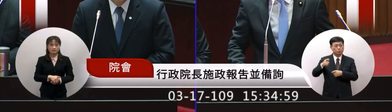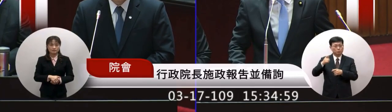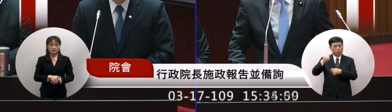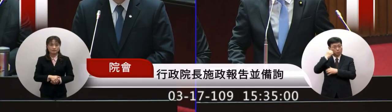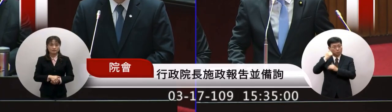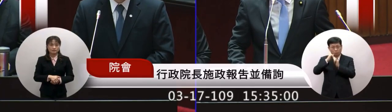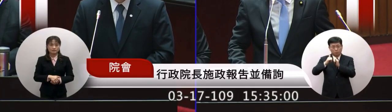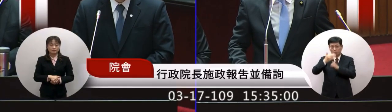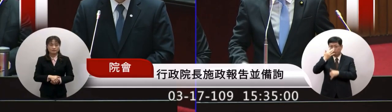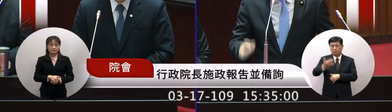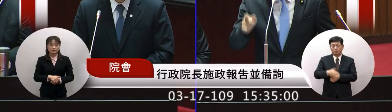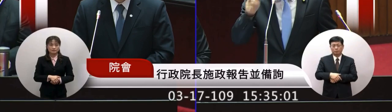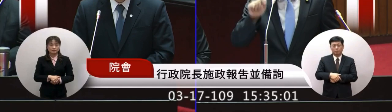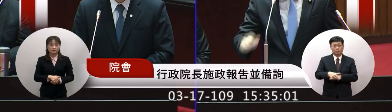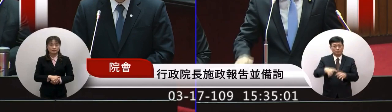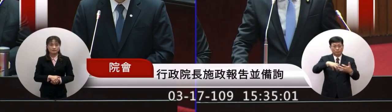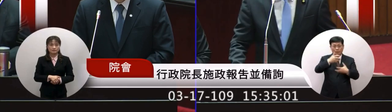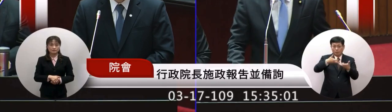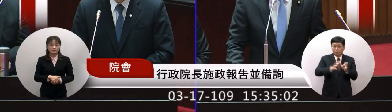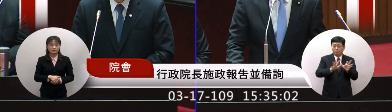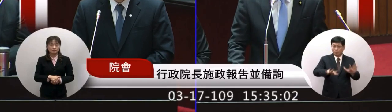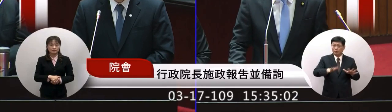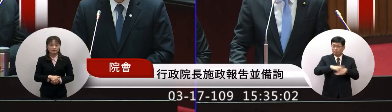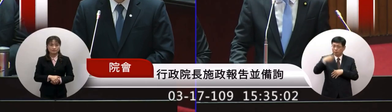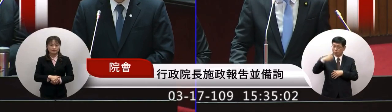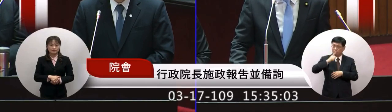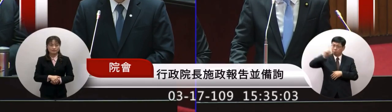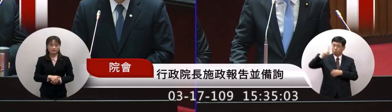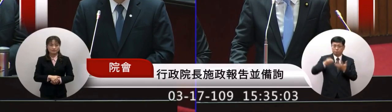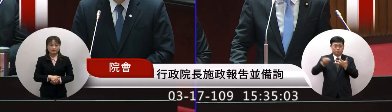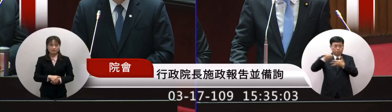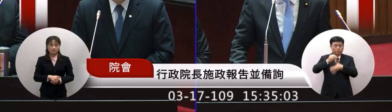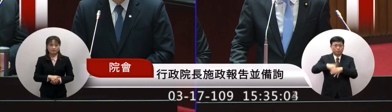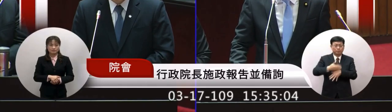赢，啊，赖进步今麦刚过来上诉。